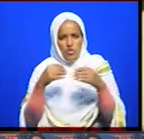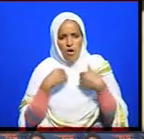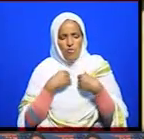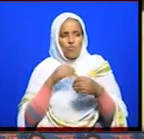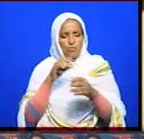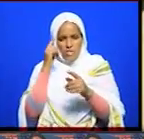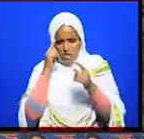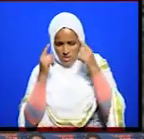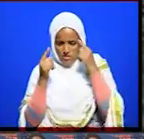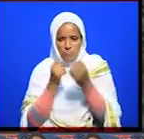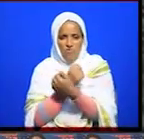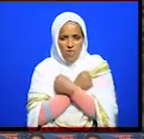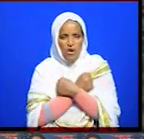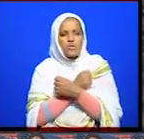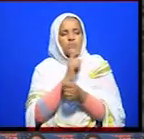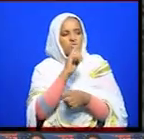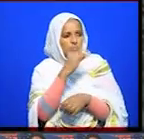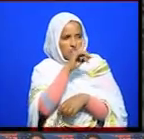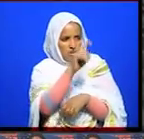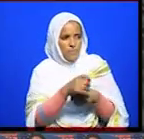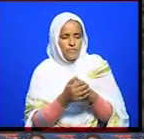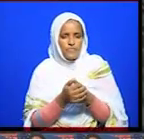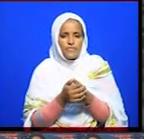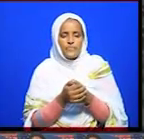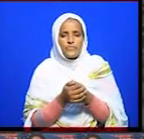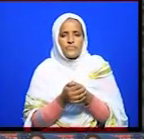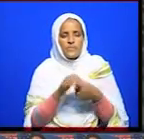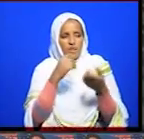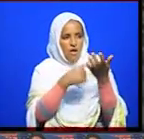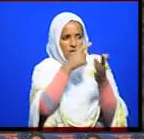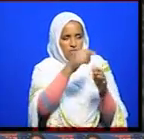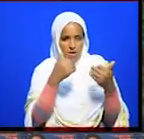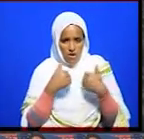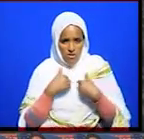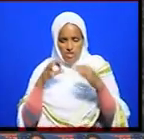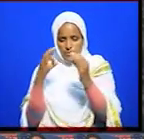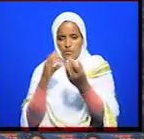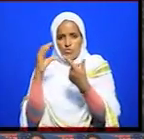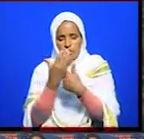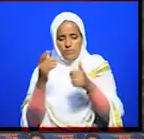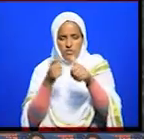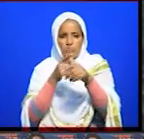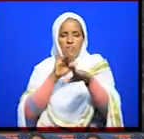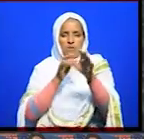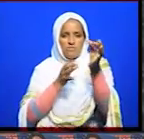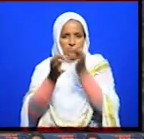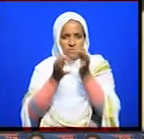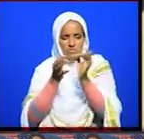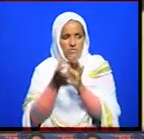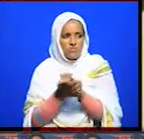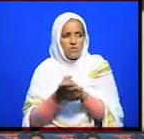ያለው መተሳሰብ መፋቀር እንደው ምን ይመስላል? ቤተሰብ ያለኝ ቤተሰብ ሁኔታ መጀመሪያ